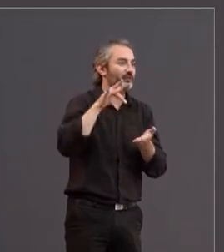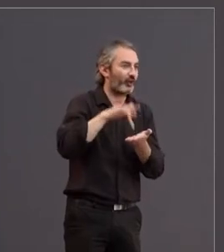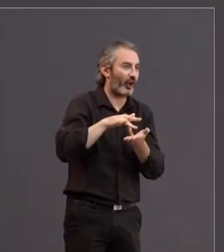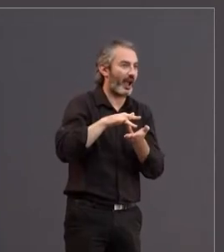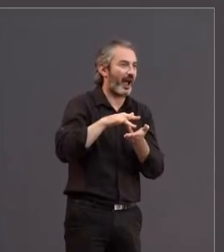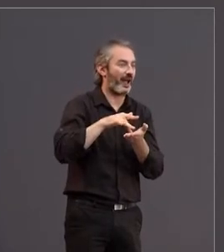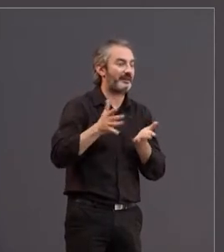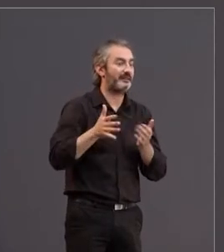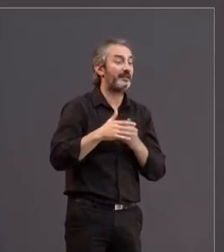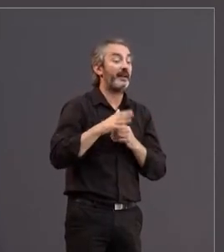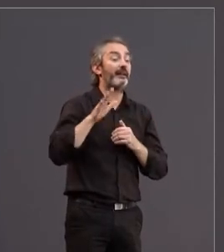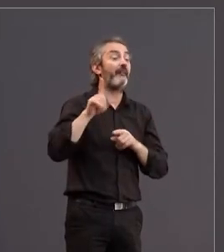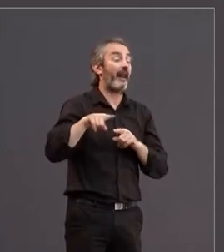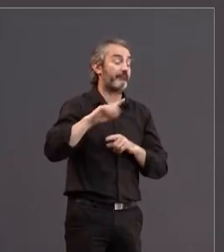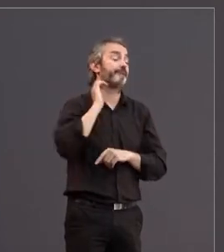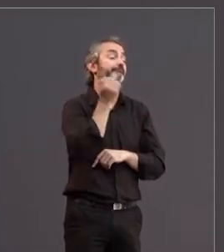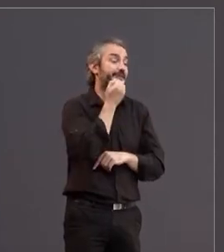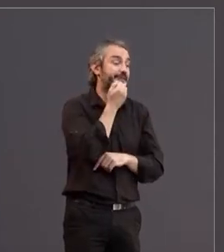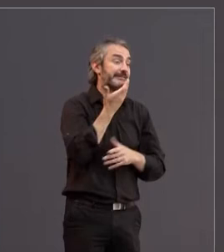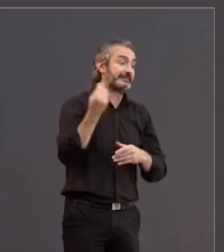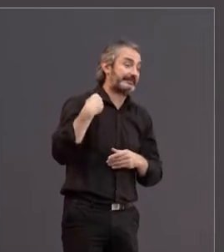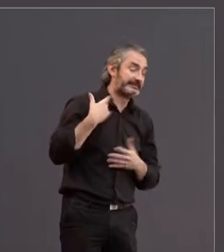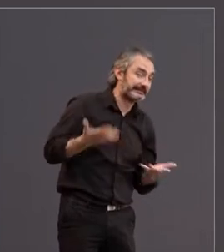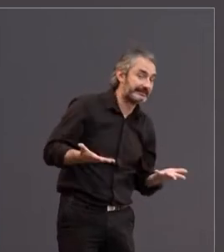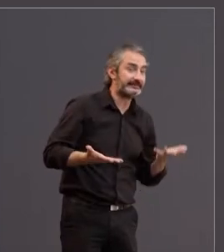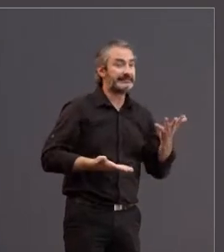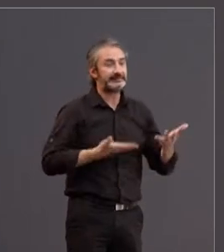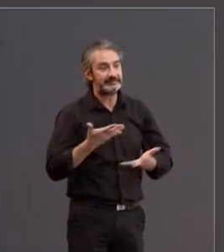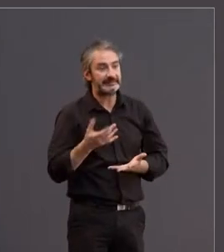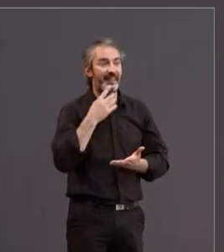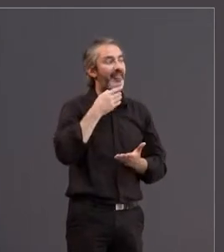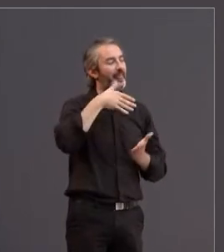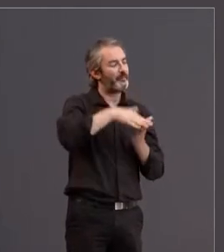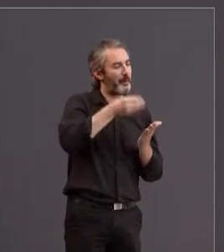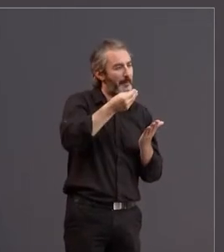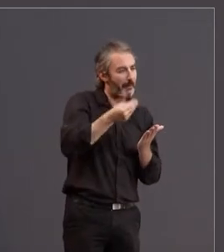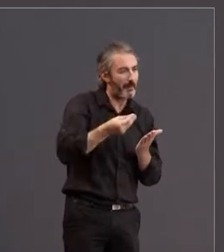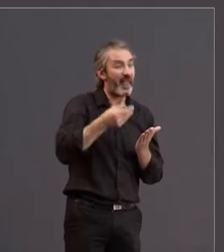gent se'm va trucar per dir mira, s'ha encaixat. S'ha encaixat i resulta que això havia d'anar imprès, han